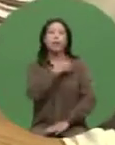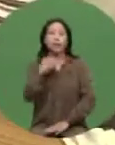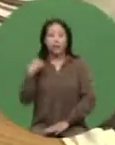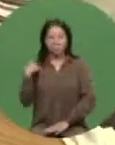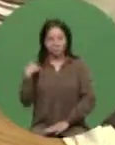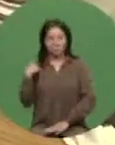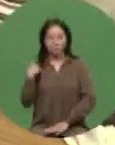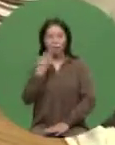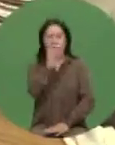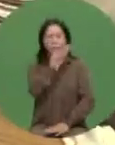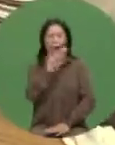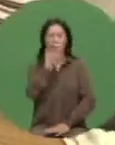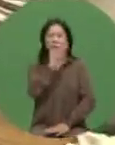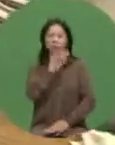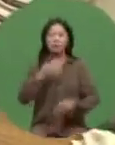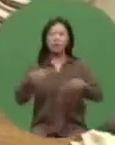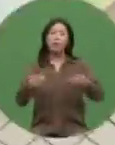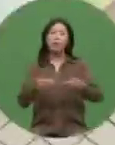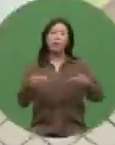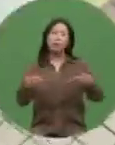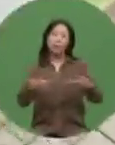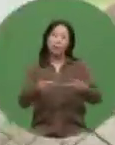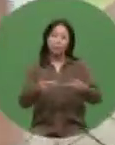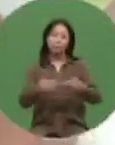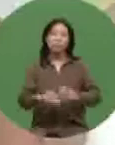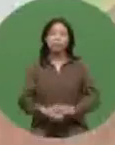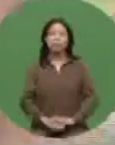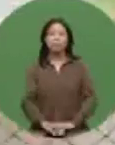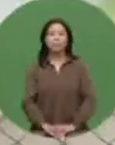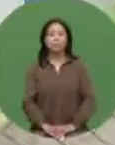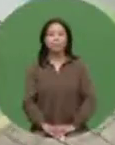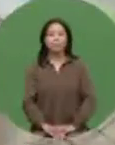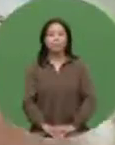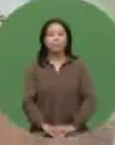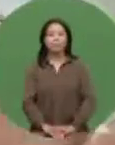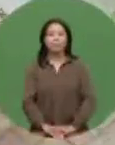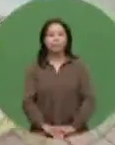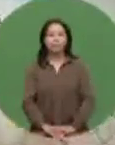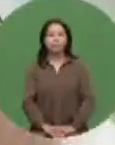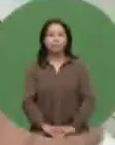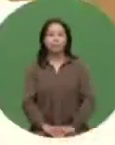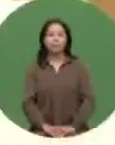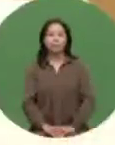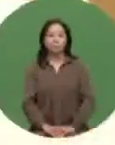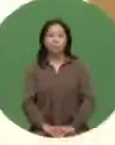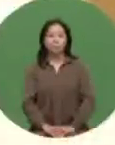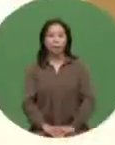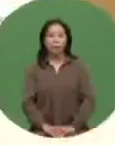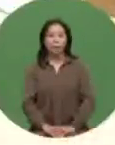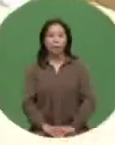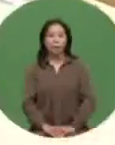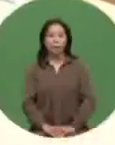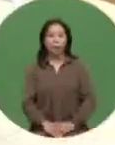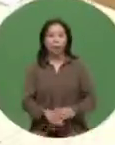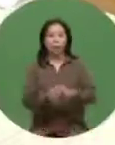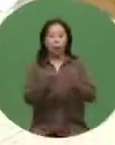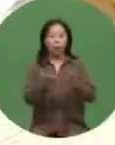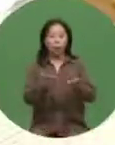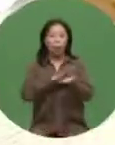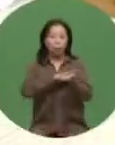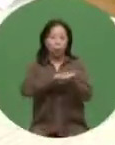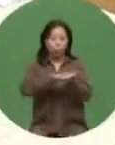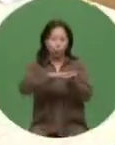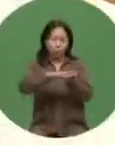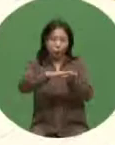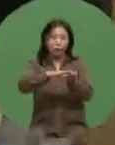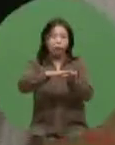損を防ぐためにどの本にも必要な作業です。また本の見栄えにも関わるので、